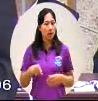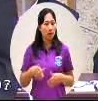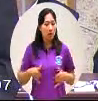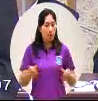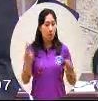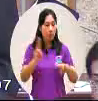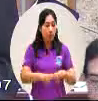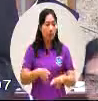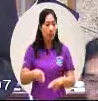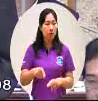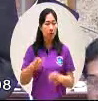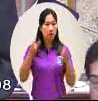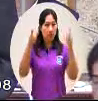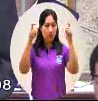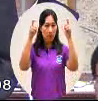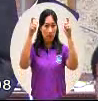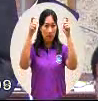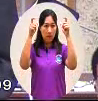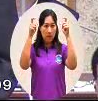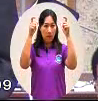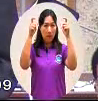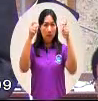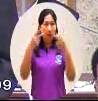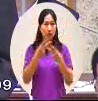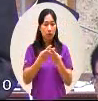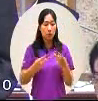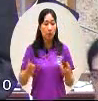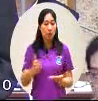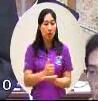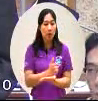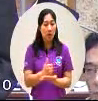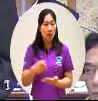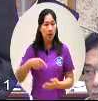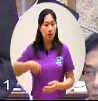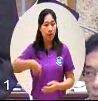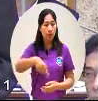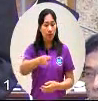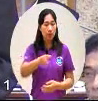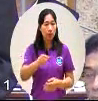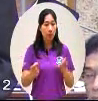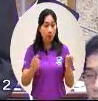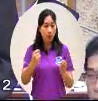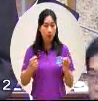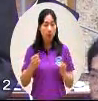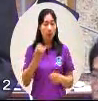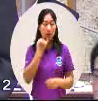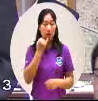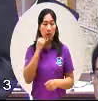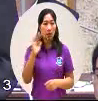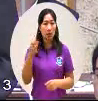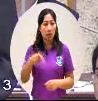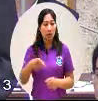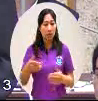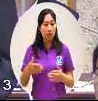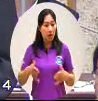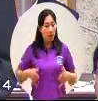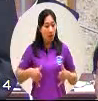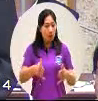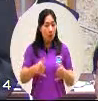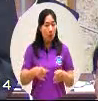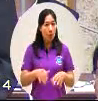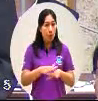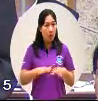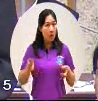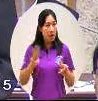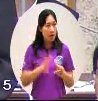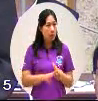雄客运的公车要进去，但是他没有确保那条路线安全。他虽然讲交通公车，但是他没有跟我们。 那你这样